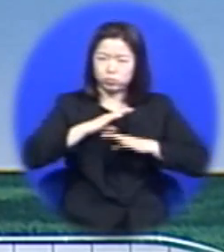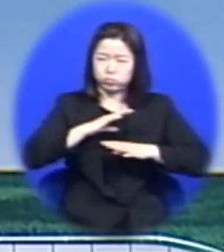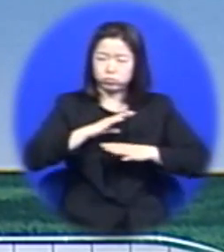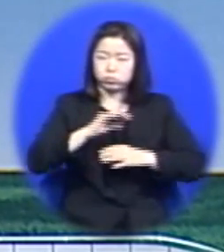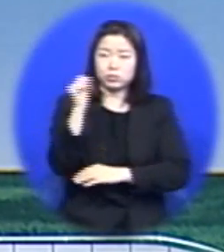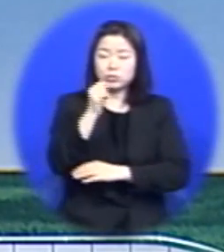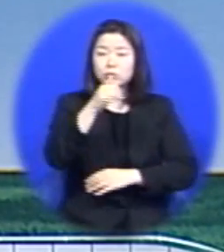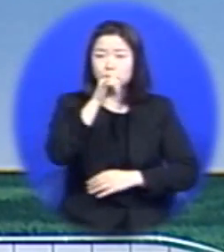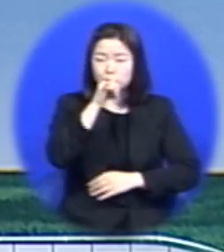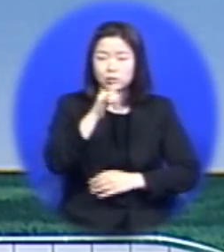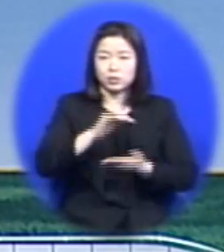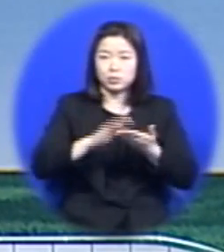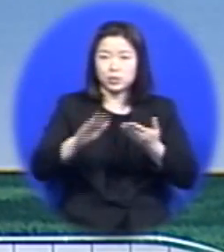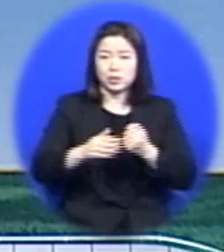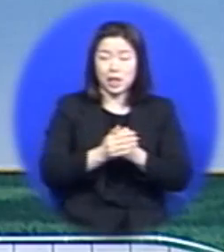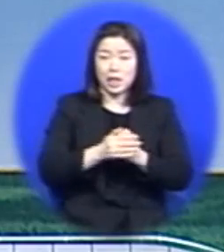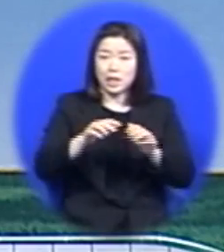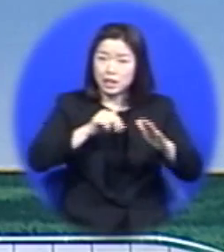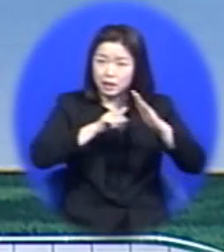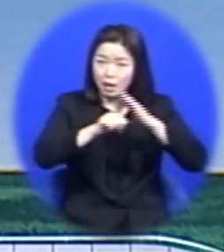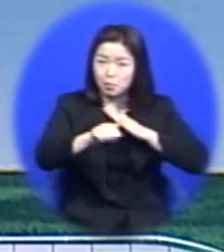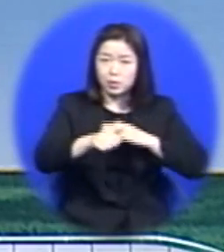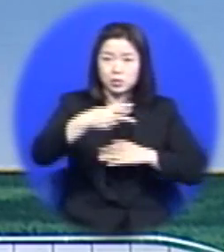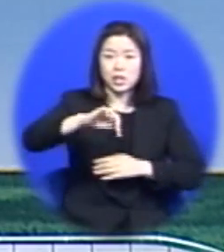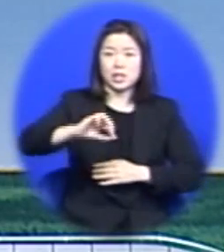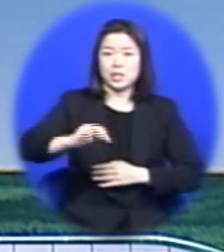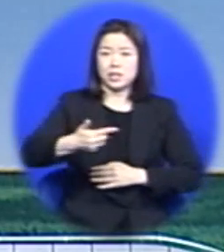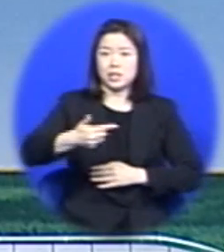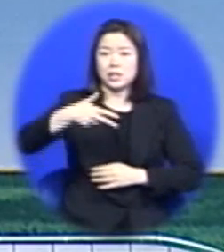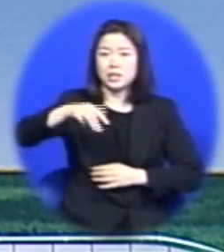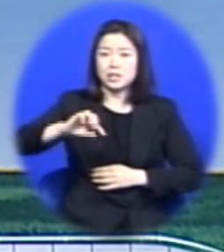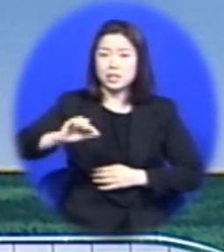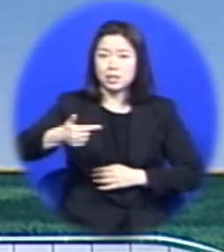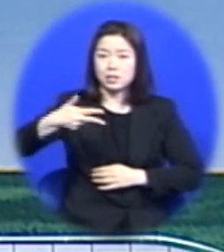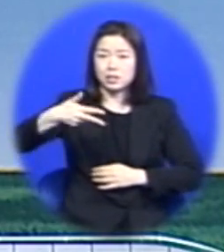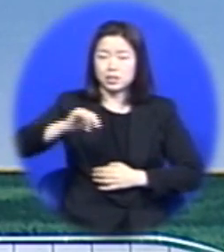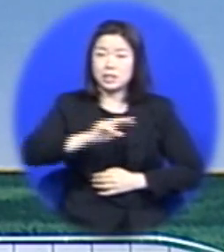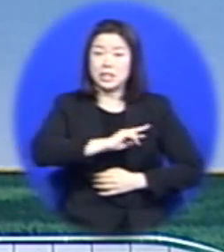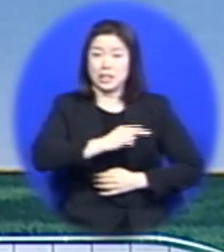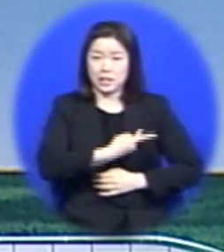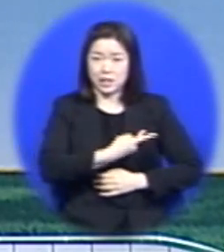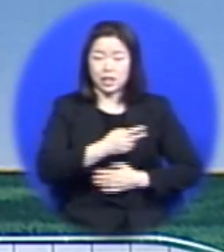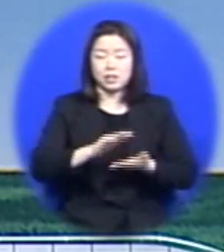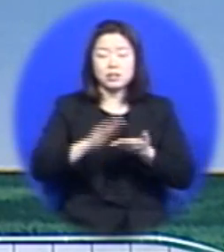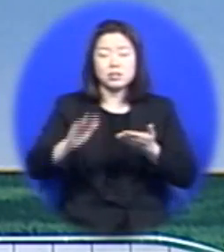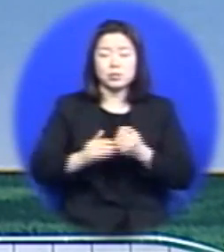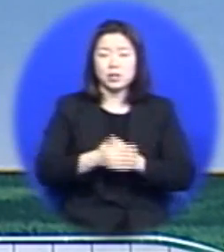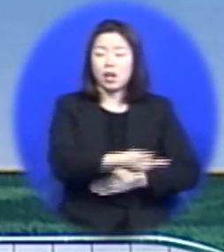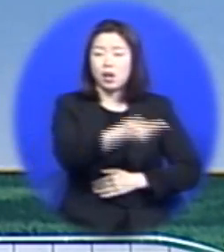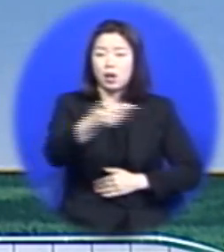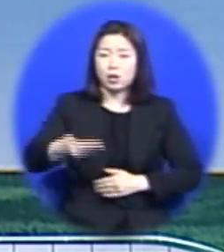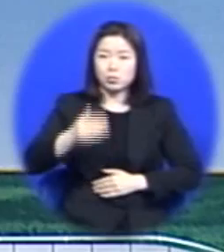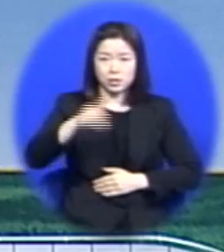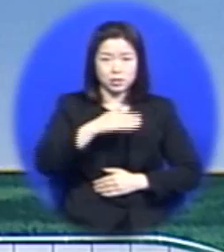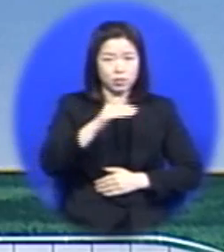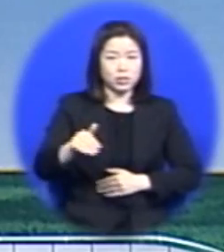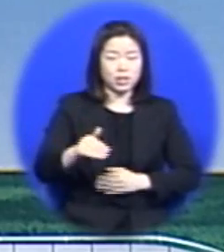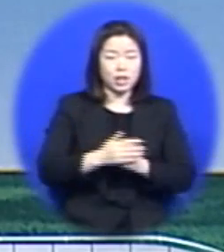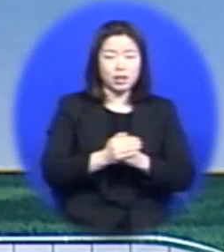대표적인 세력들이 신천지 교회라고 하는 곳이죠. 여러분들이 절대로